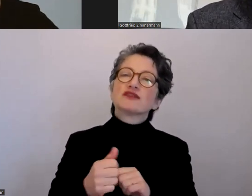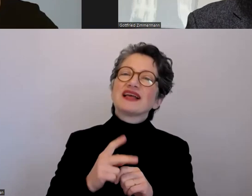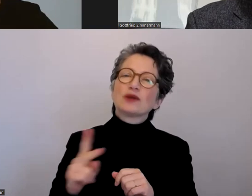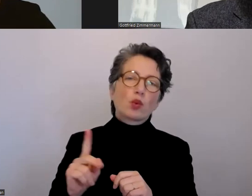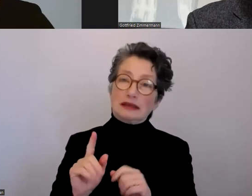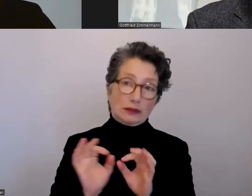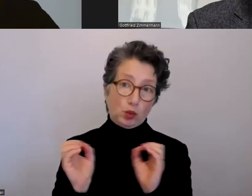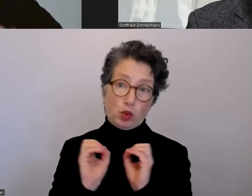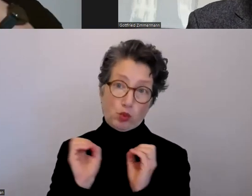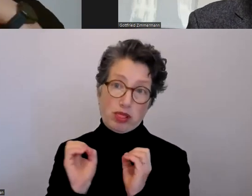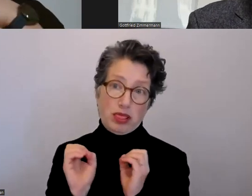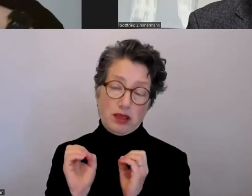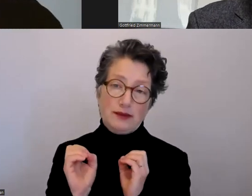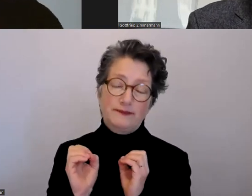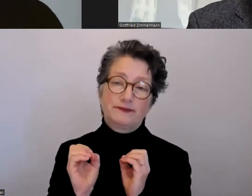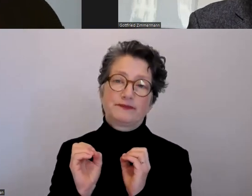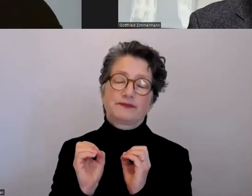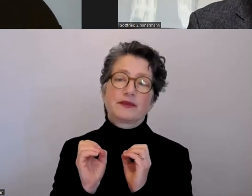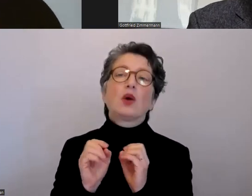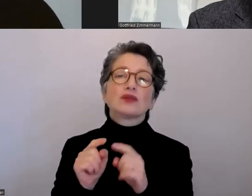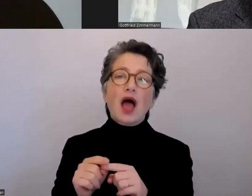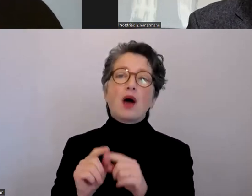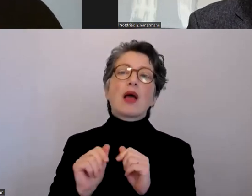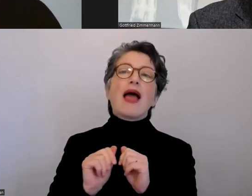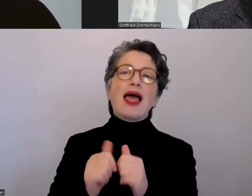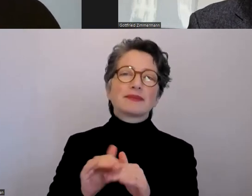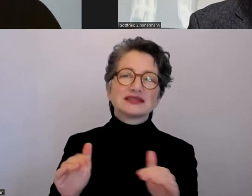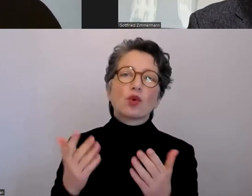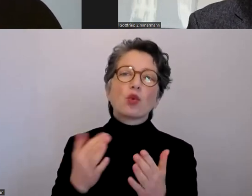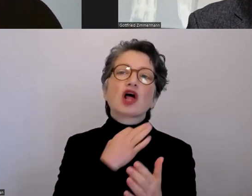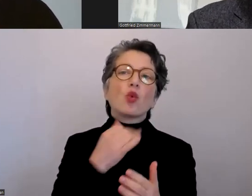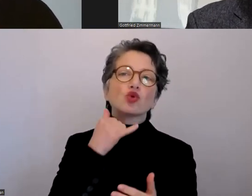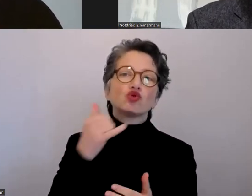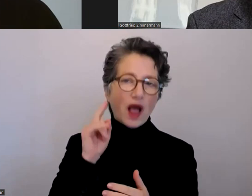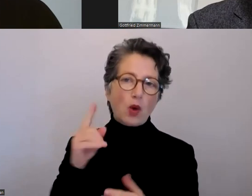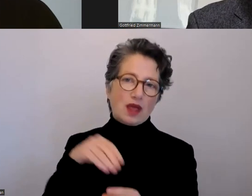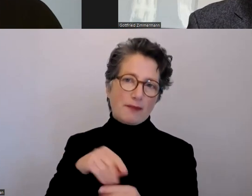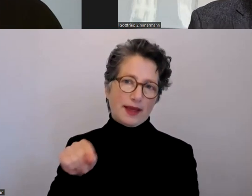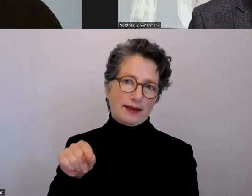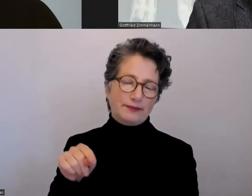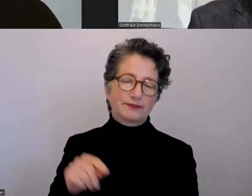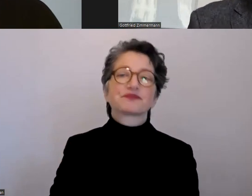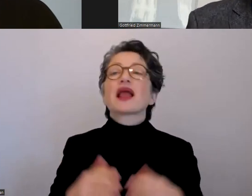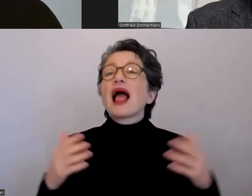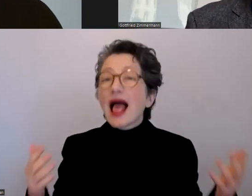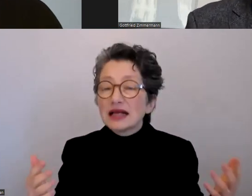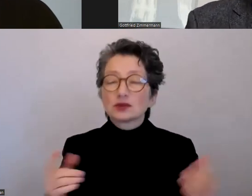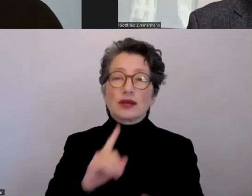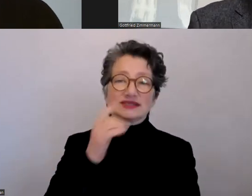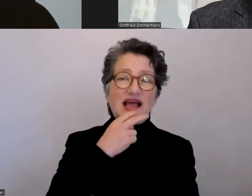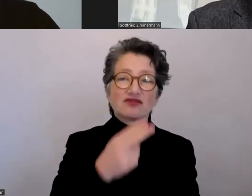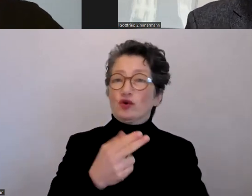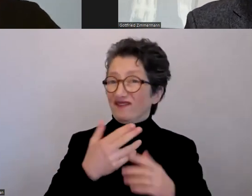Beispiel auch dann Helpdesk dabei oder Notrufnummer. Also, erste Antwort. Man